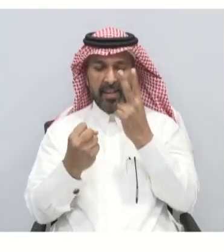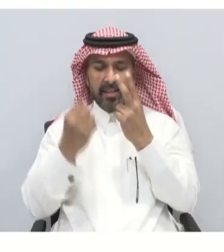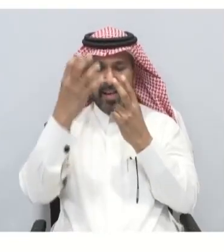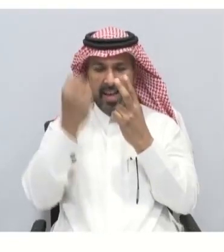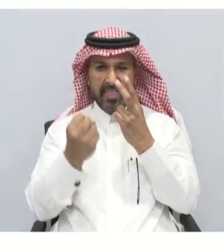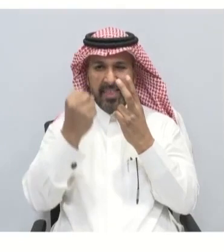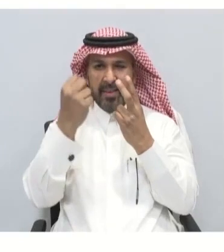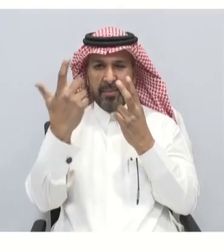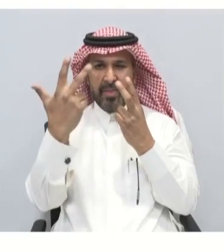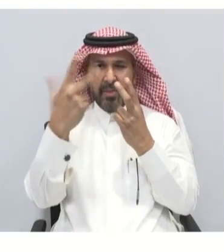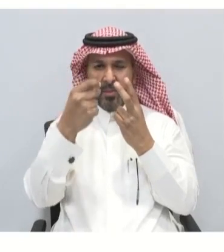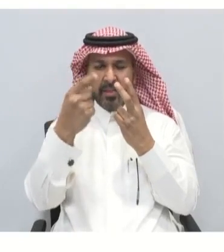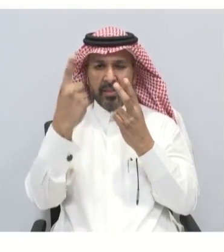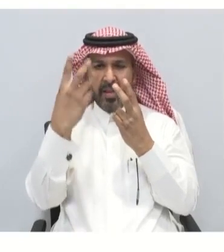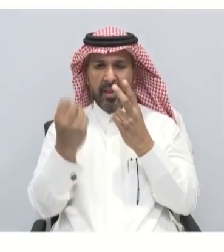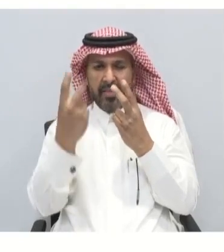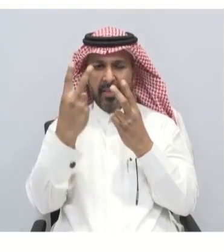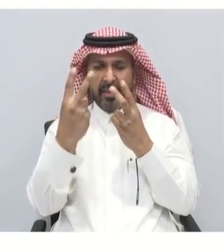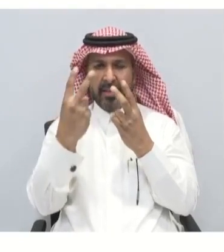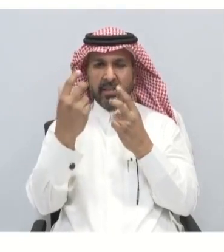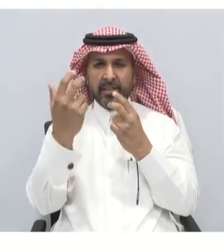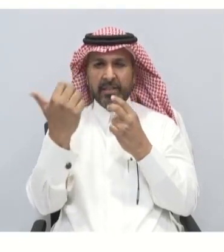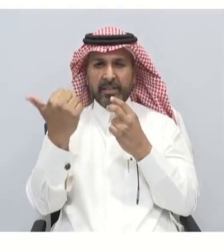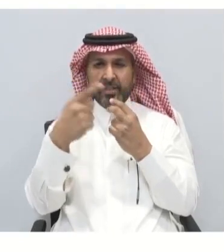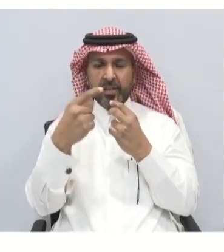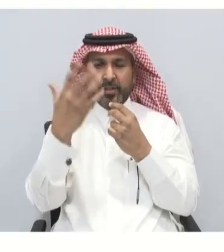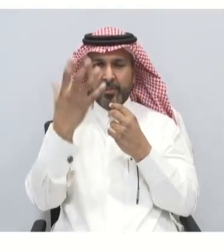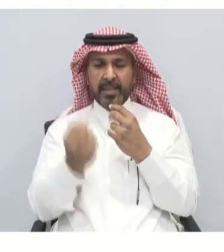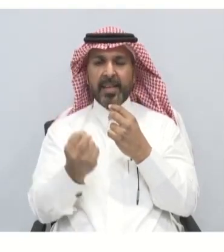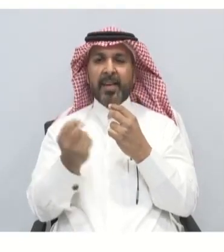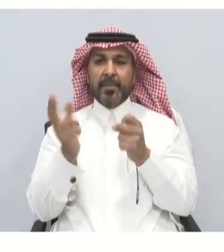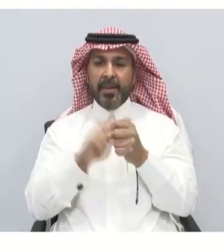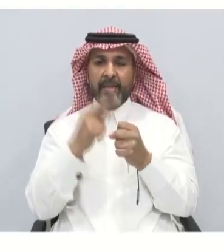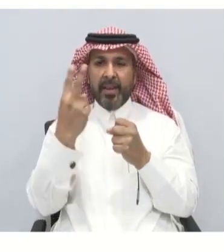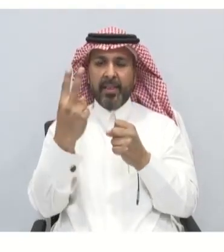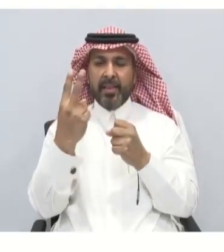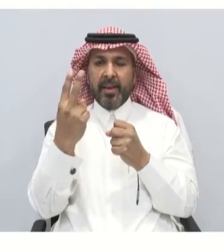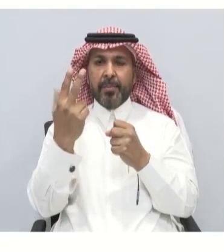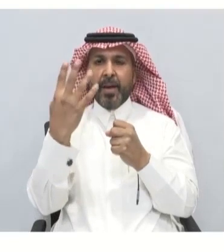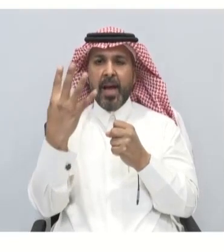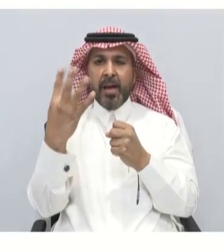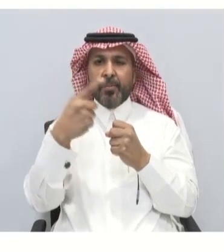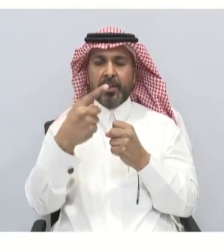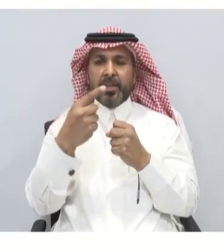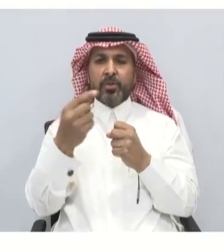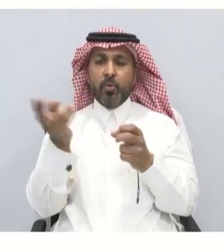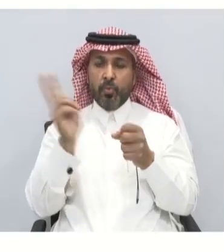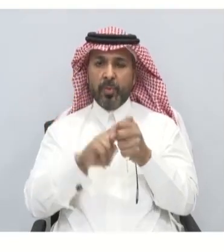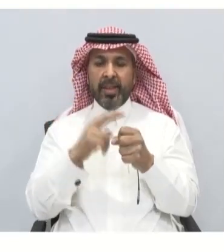ا قدم يعني بقي 14 قدم الثالثه اثنين قدم يعني بقي 12